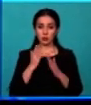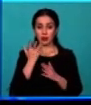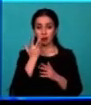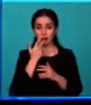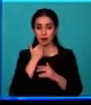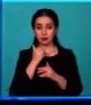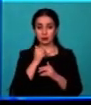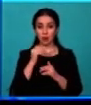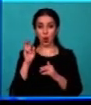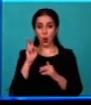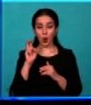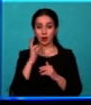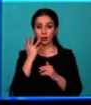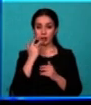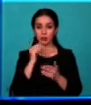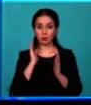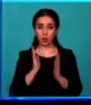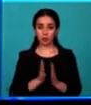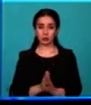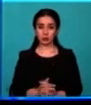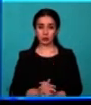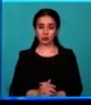esa oq rangda bo'ladi.